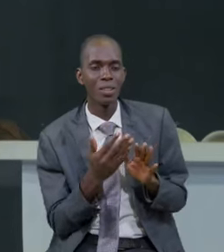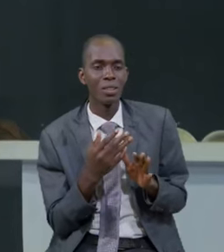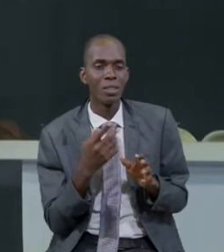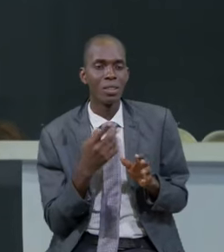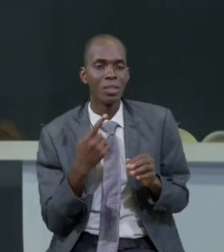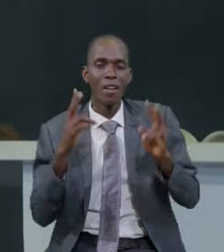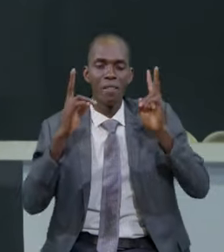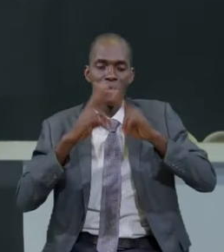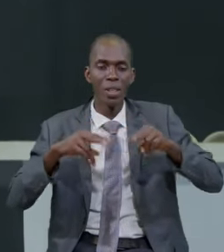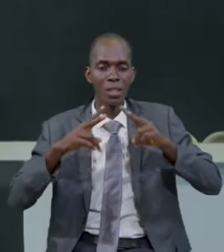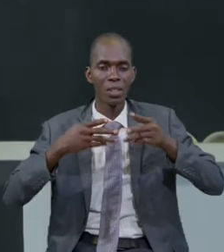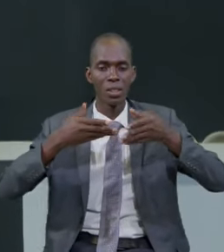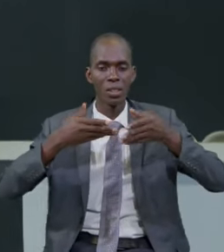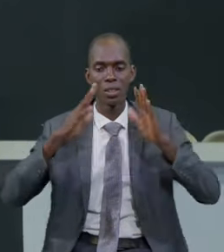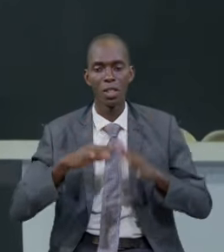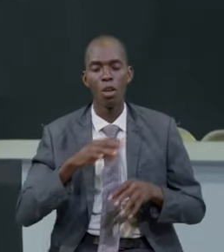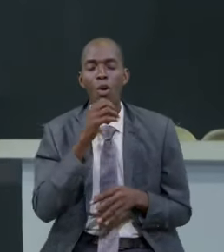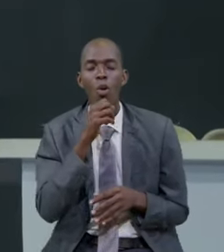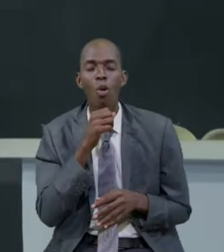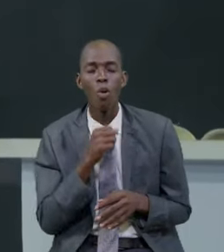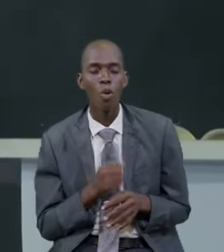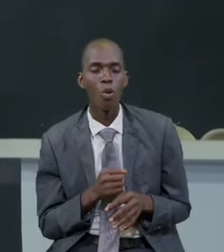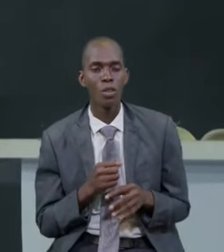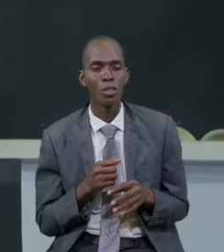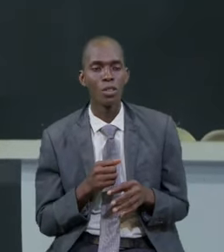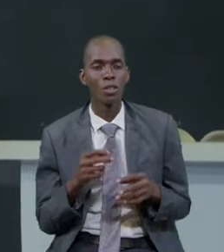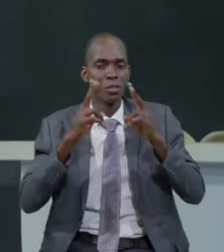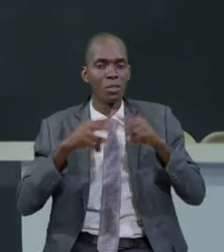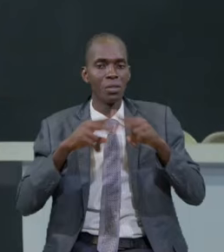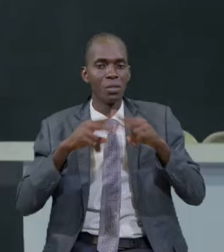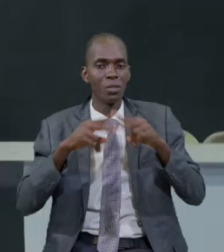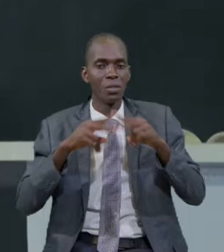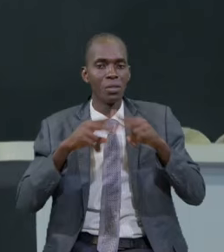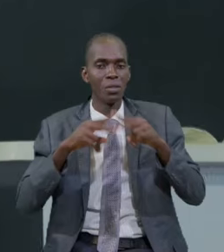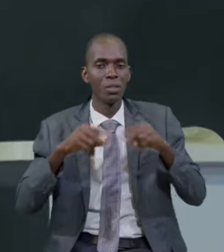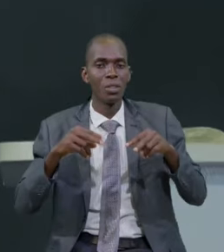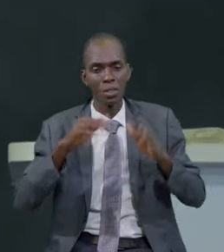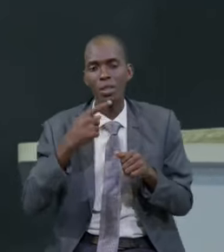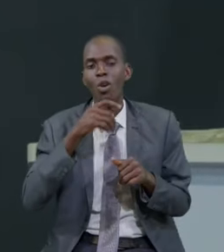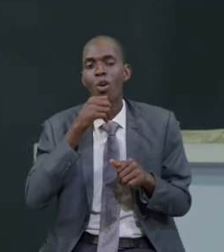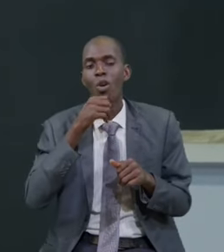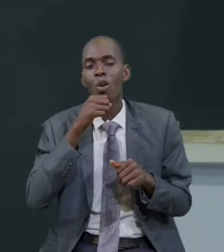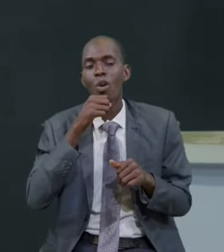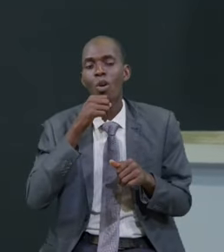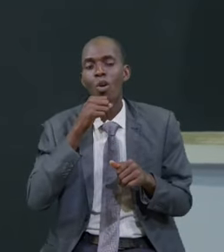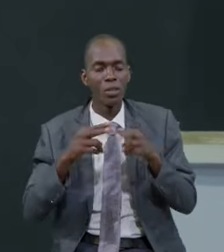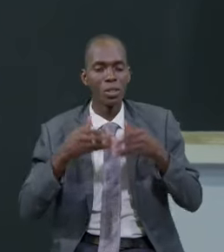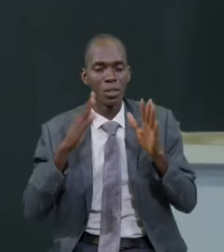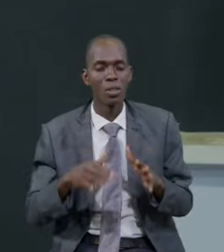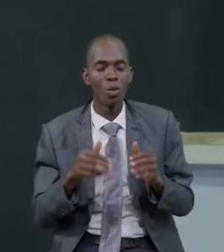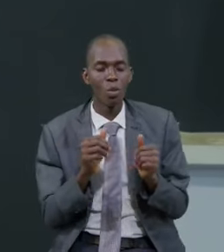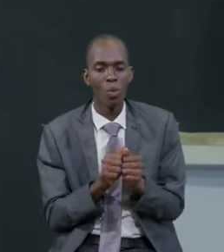directeurs d'école, des villages, des temps anciens, avec, on va appeler ces directeurs-là, avec